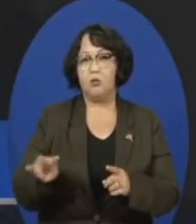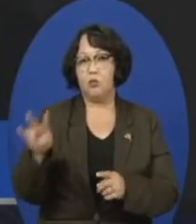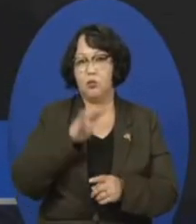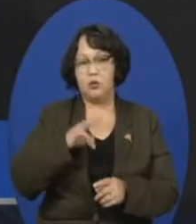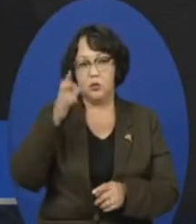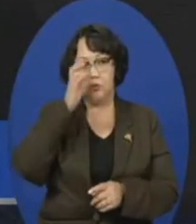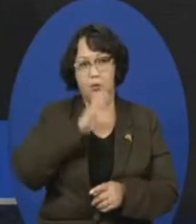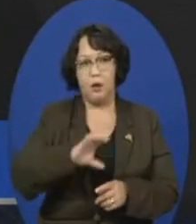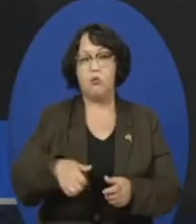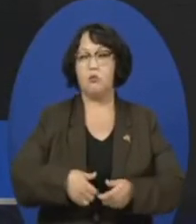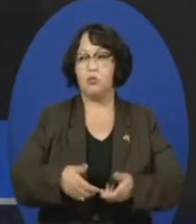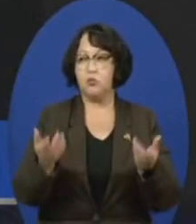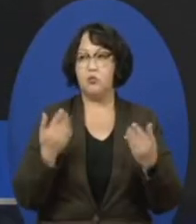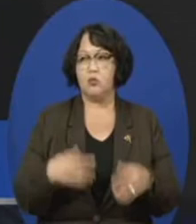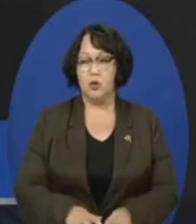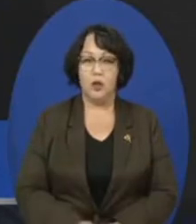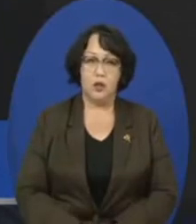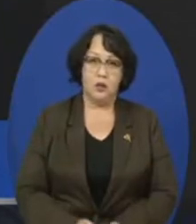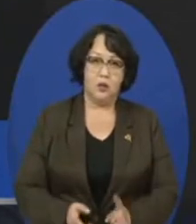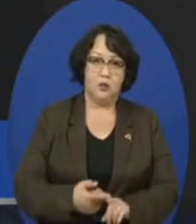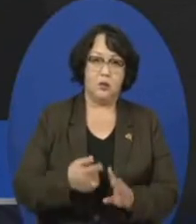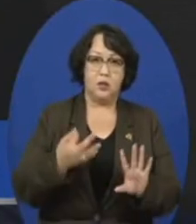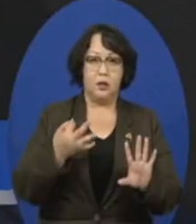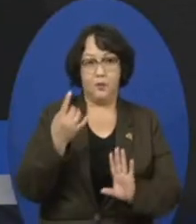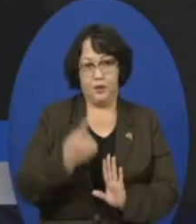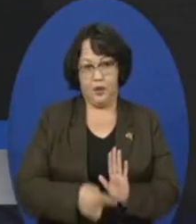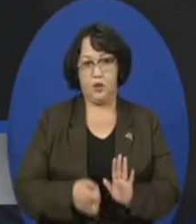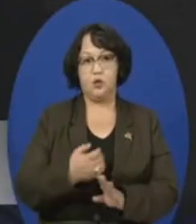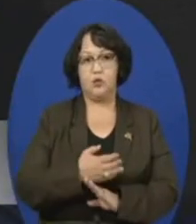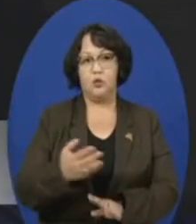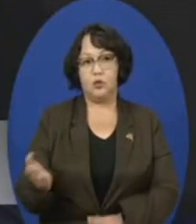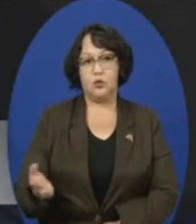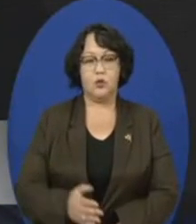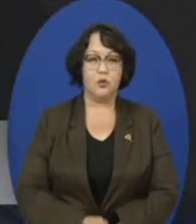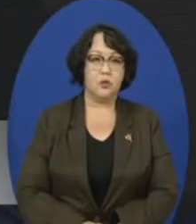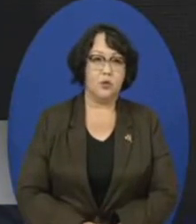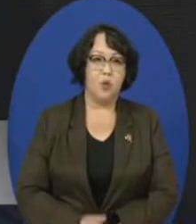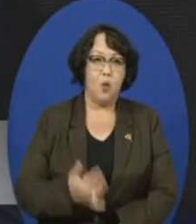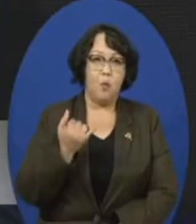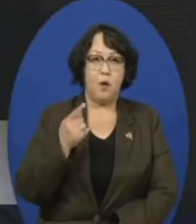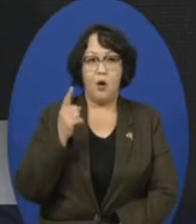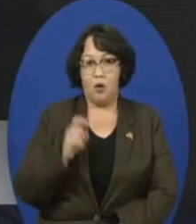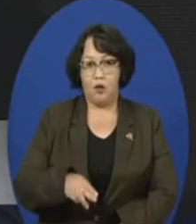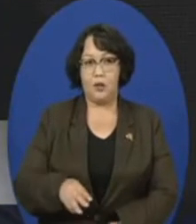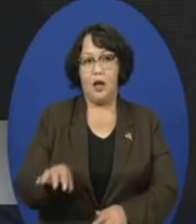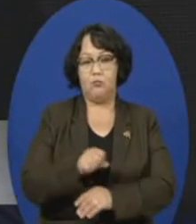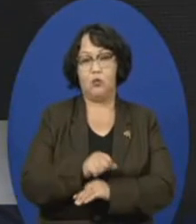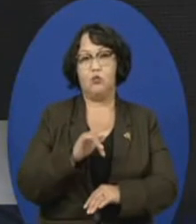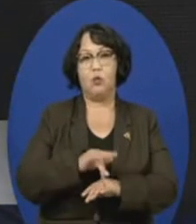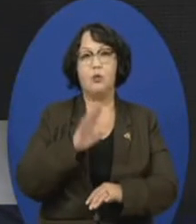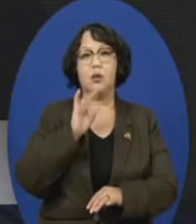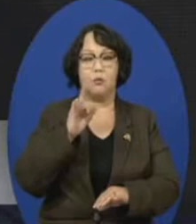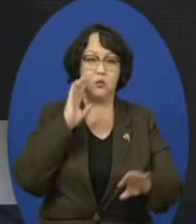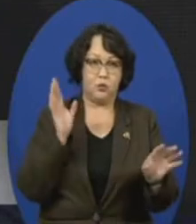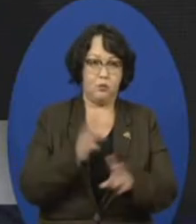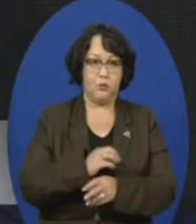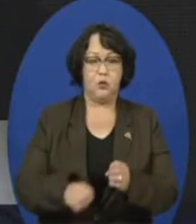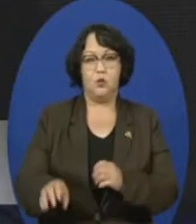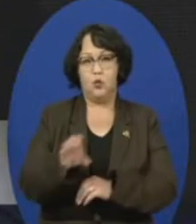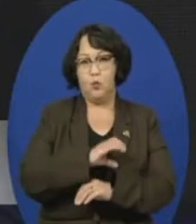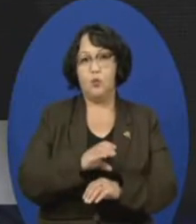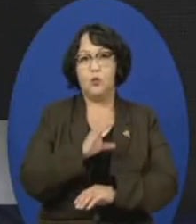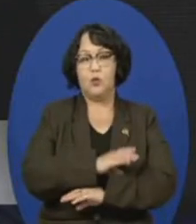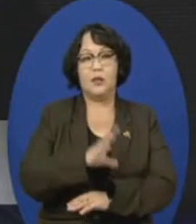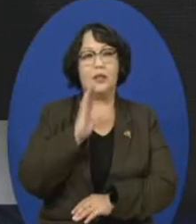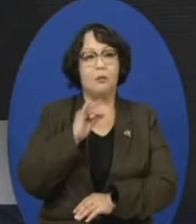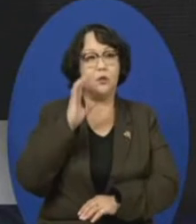орнотгийн боловсролын газрууд руу өгсөн. Үүнтэй холбоотойгоор 8 сар гаргаад за нийслэл аймгийн төвүүд дээр ямар зохион байгуулалт хийх вэ? Сумын